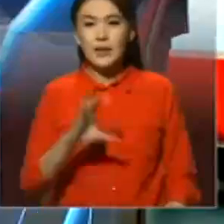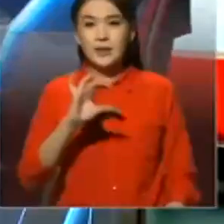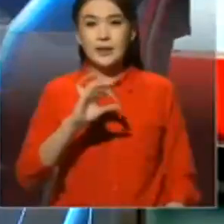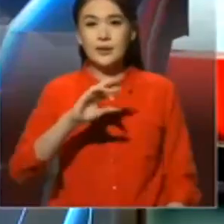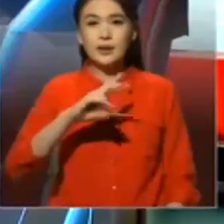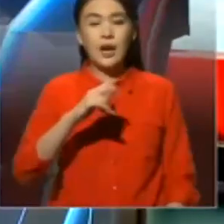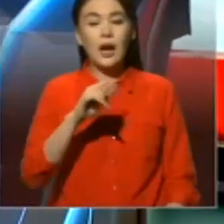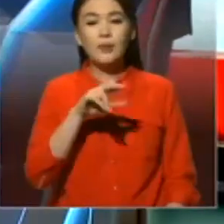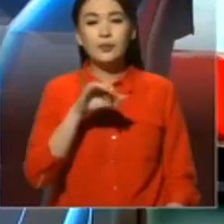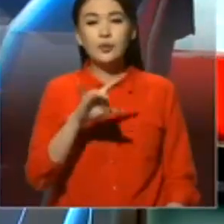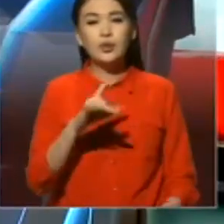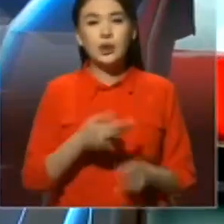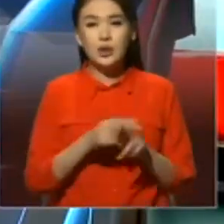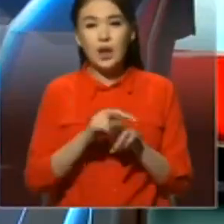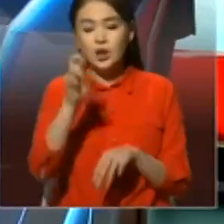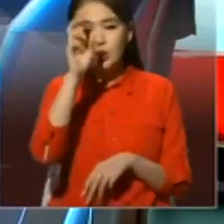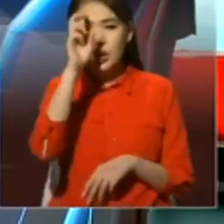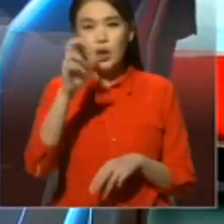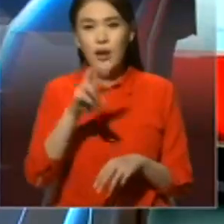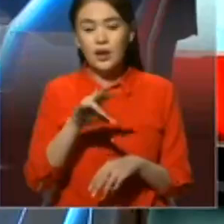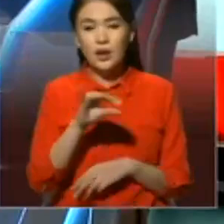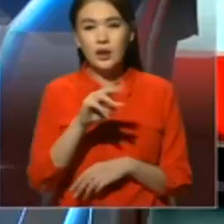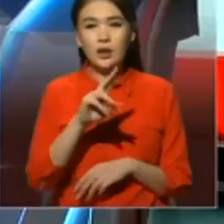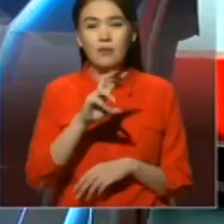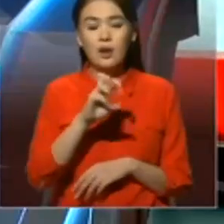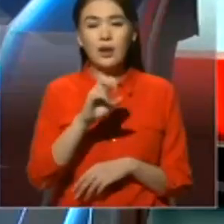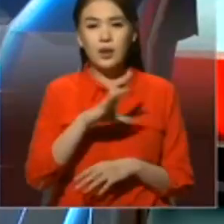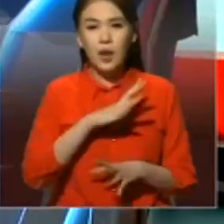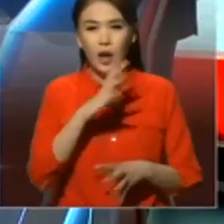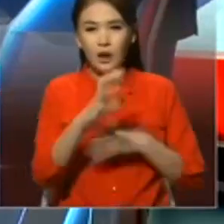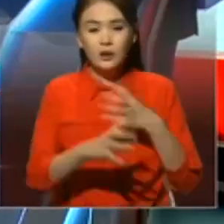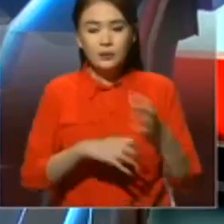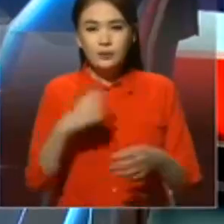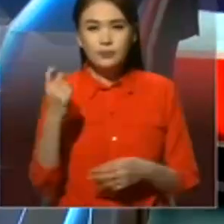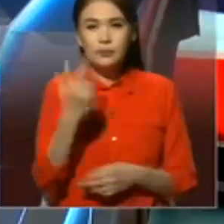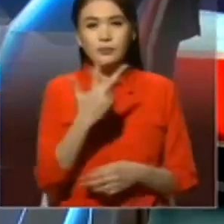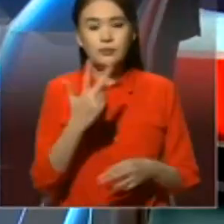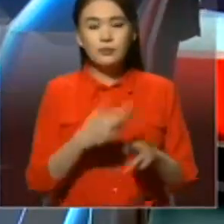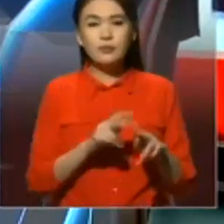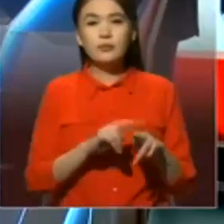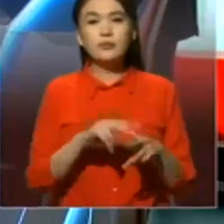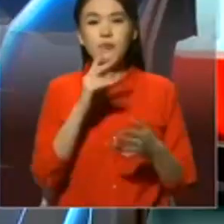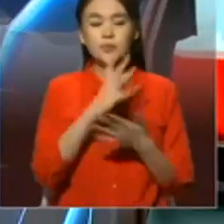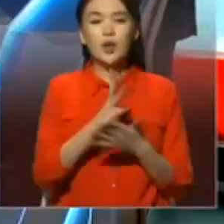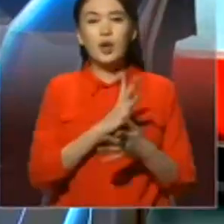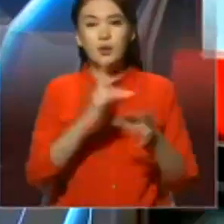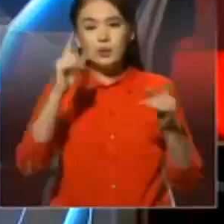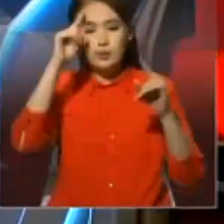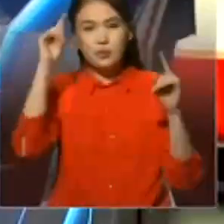Сингапурдың мемлекет қайраткері Ли Куан Гюдің әлгі үшінші әлемнен бірінші әлемге дегенде жазылғаны бар ғой.